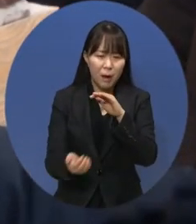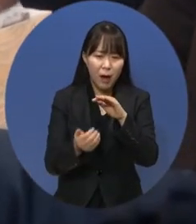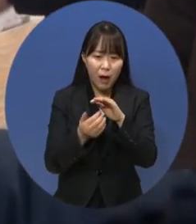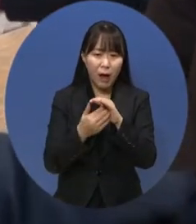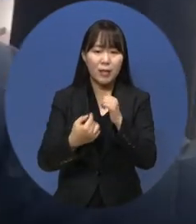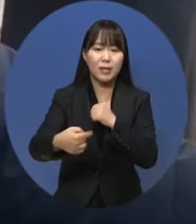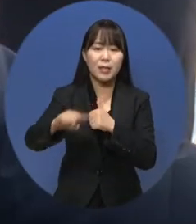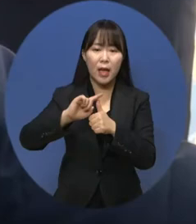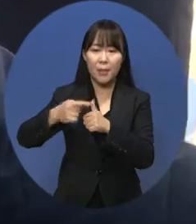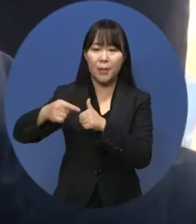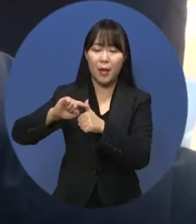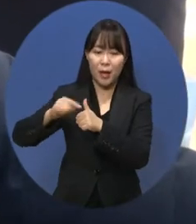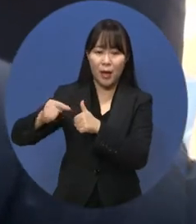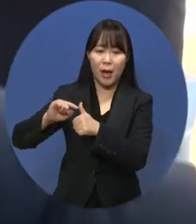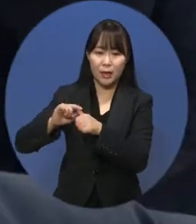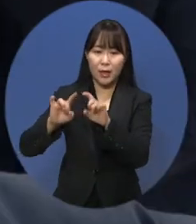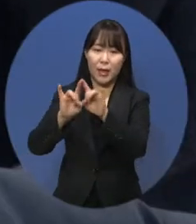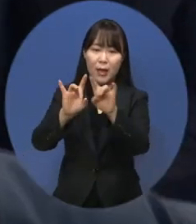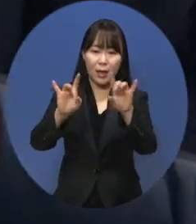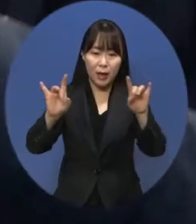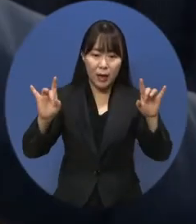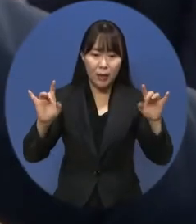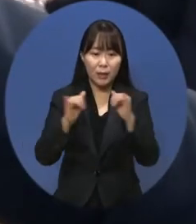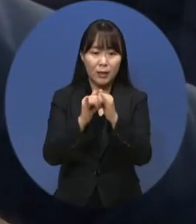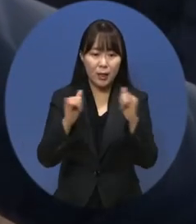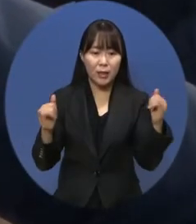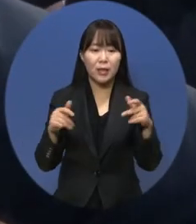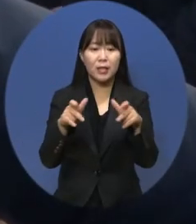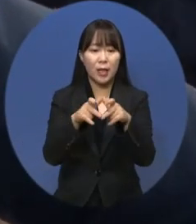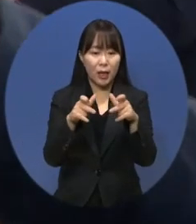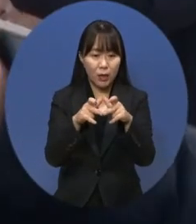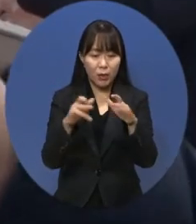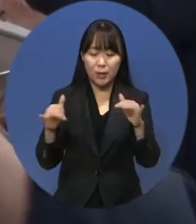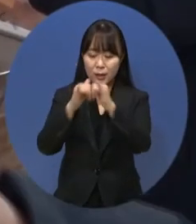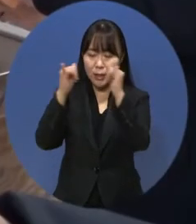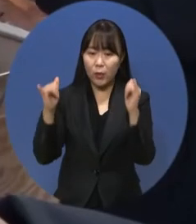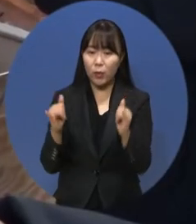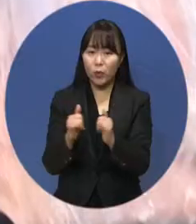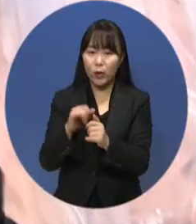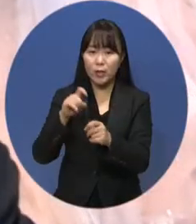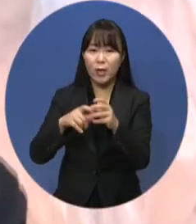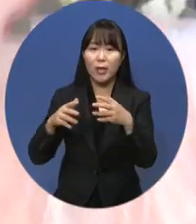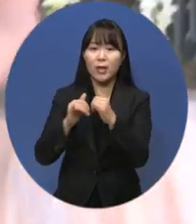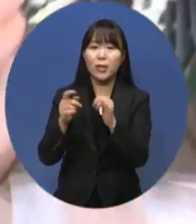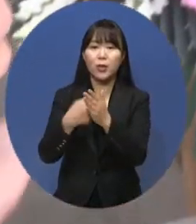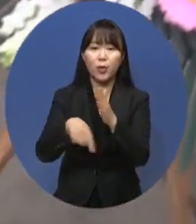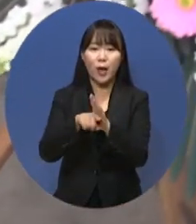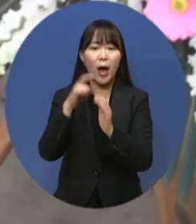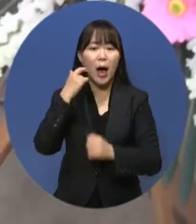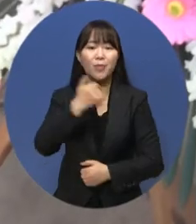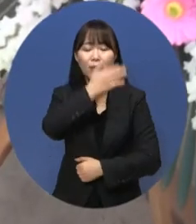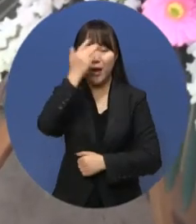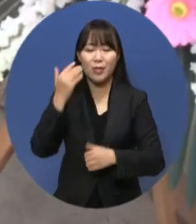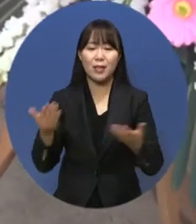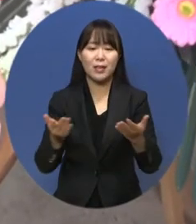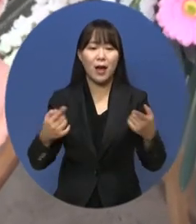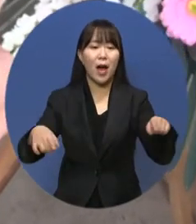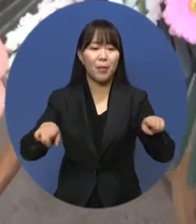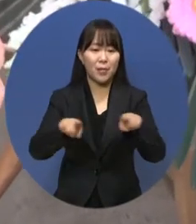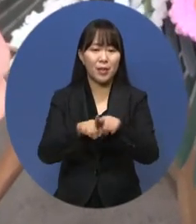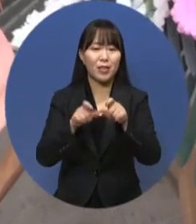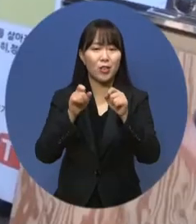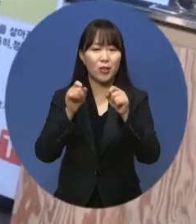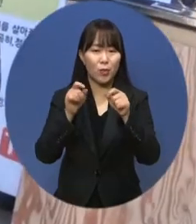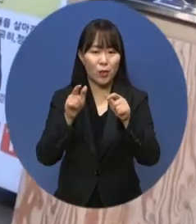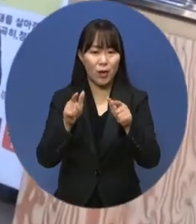참여하는 도민 개개인에게 는 장애인과 사회적 약자를 위한 아름다운 일에 함께 하는 기회가